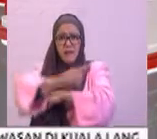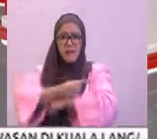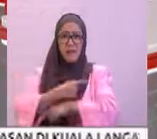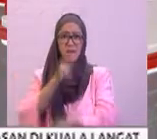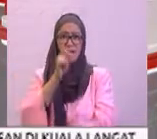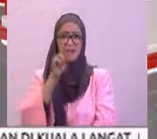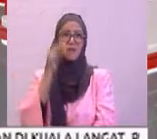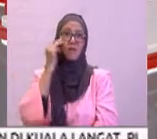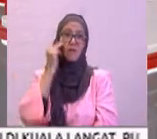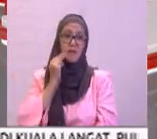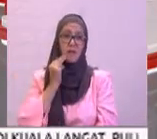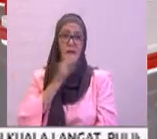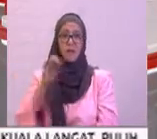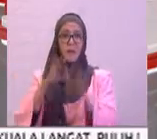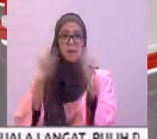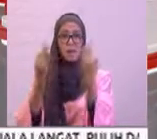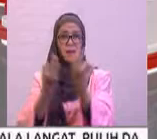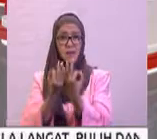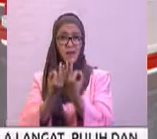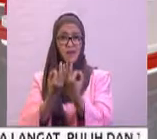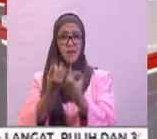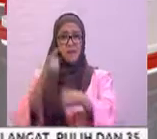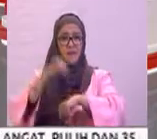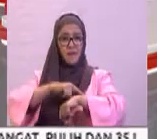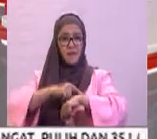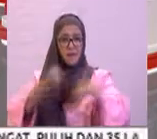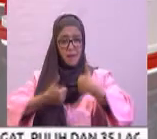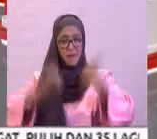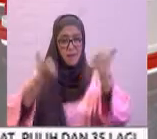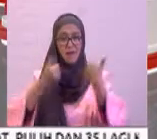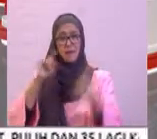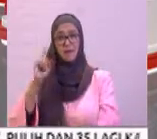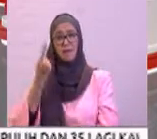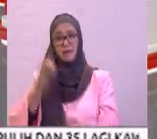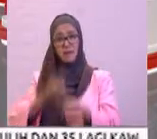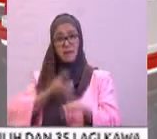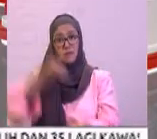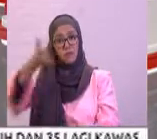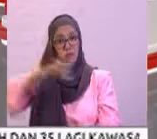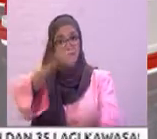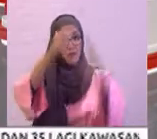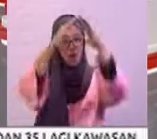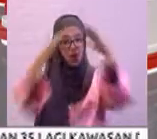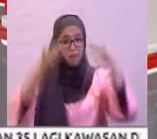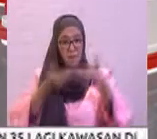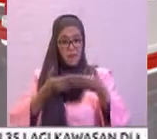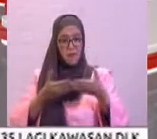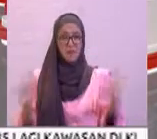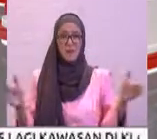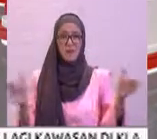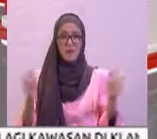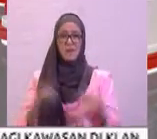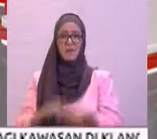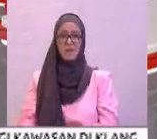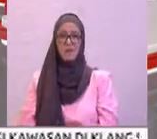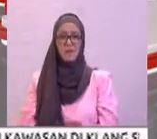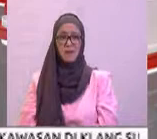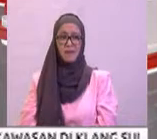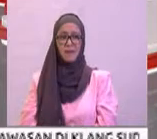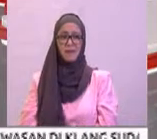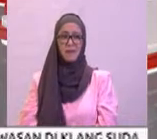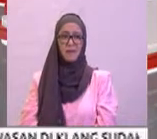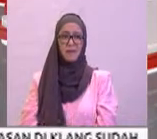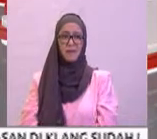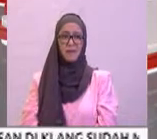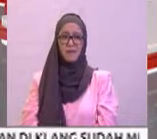menghadiri majlis rumah terbuka bersama anggota kabinet. Jawapannya, Faris, ada dalam temubual eksklusif wartawan Andy